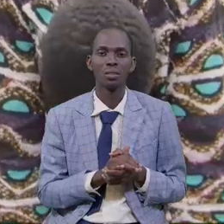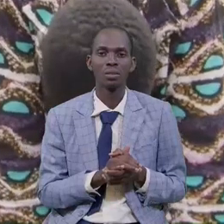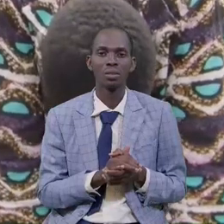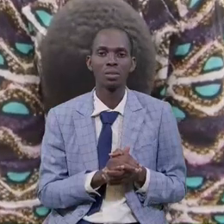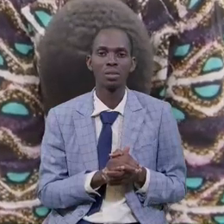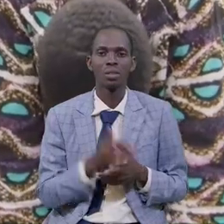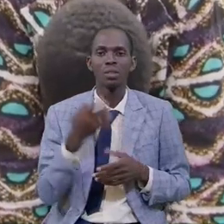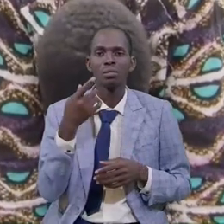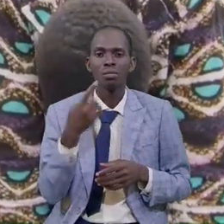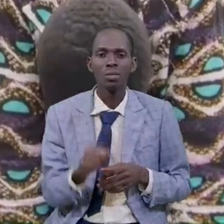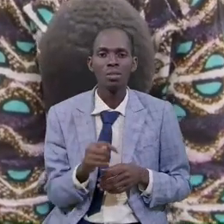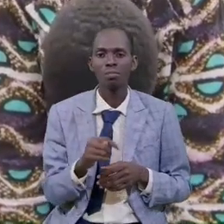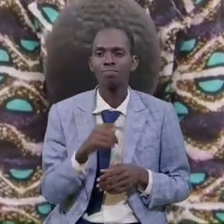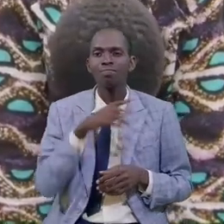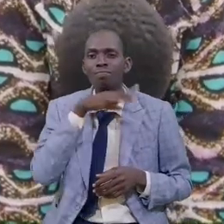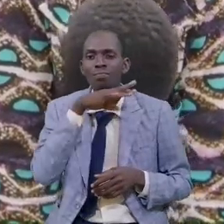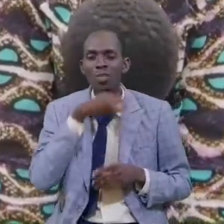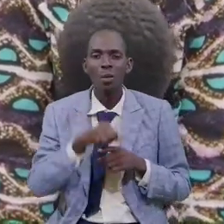la corruption. Abandonne